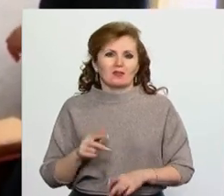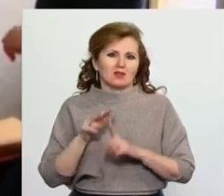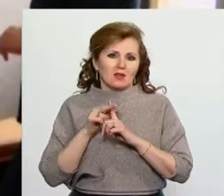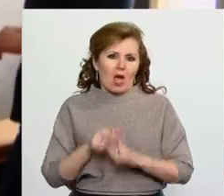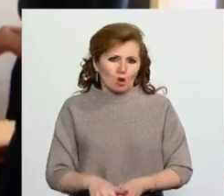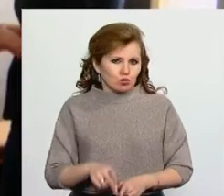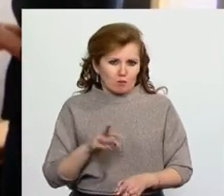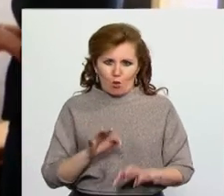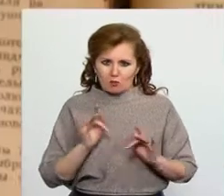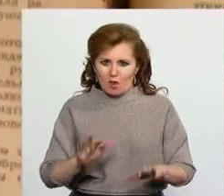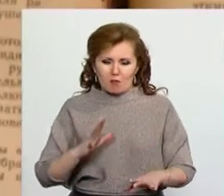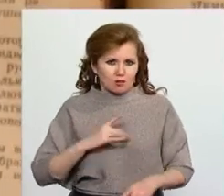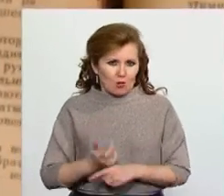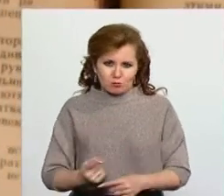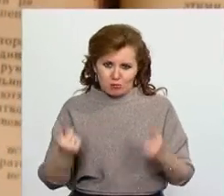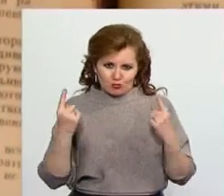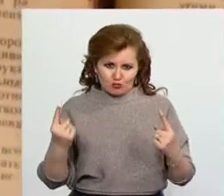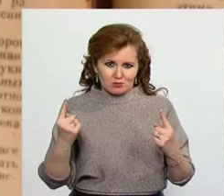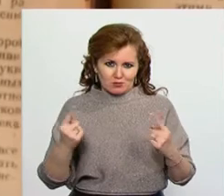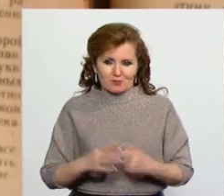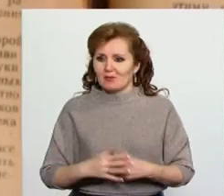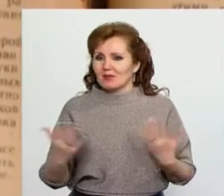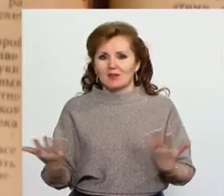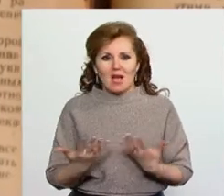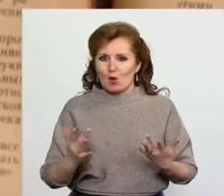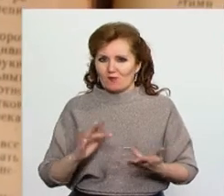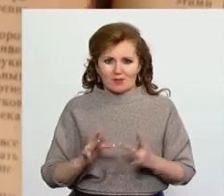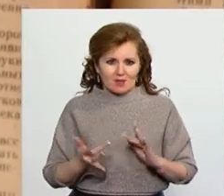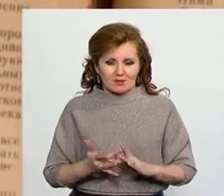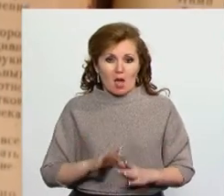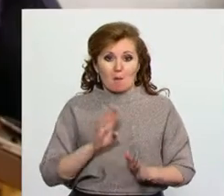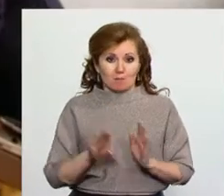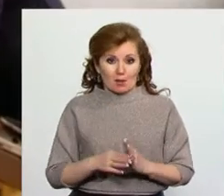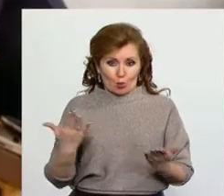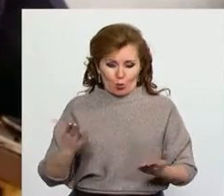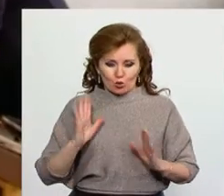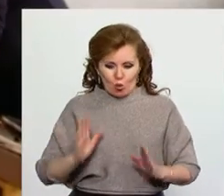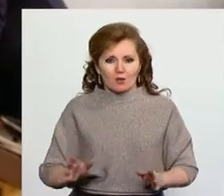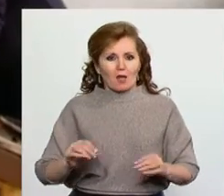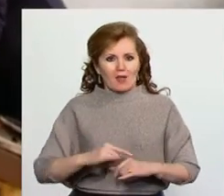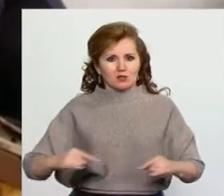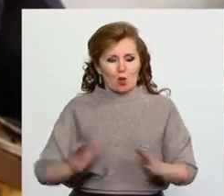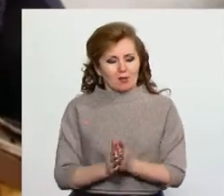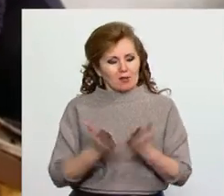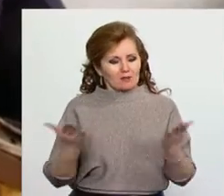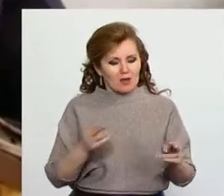были очень большие. И да, никакого интернета. Под рукой только настольная книга следователя. Год